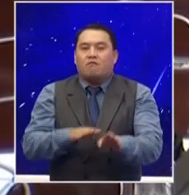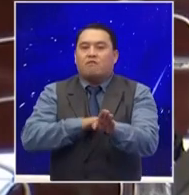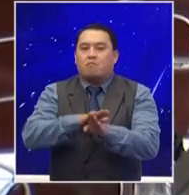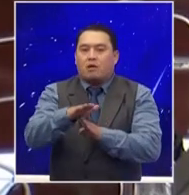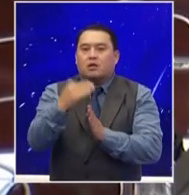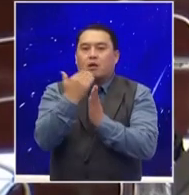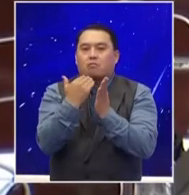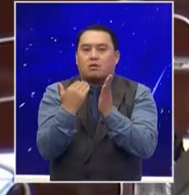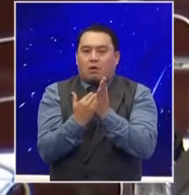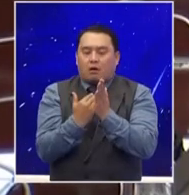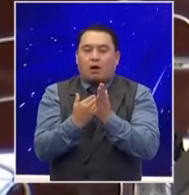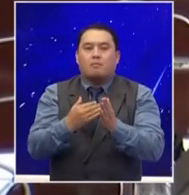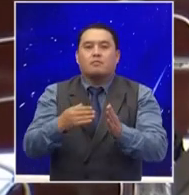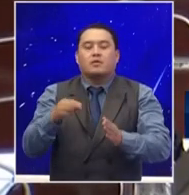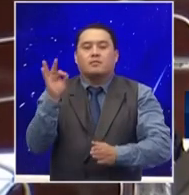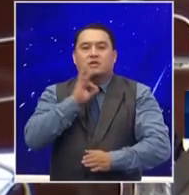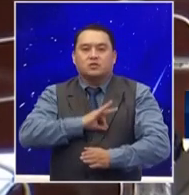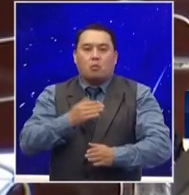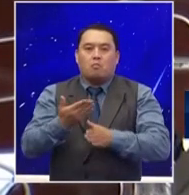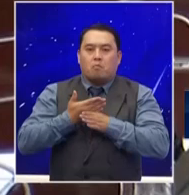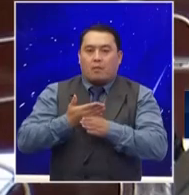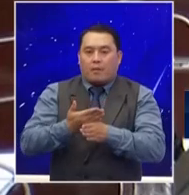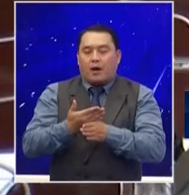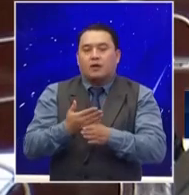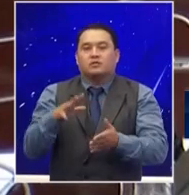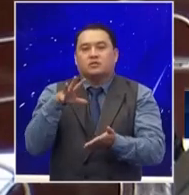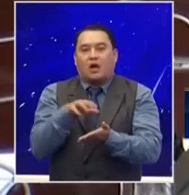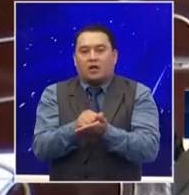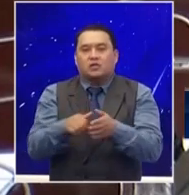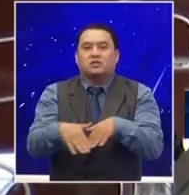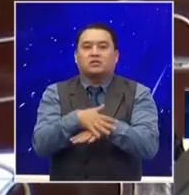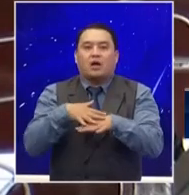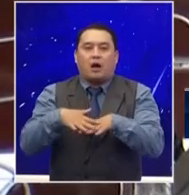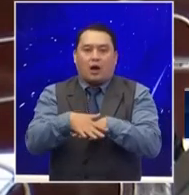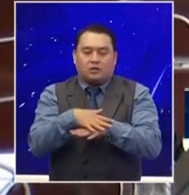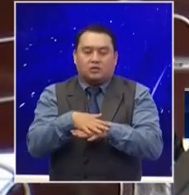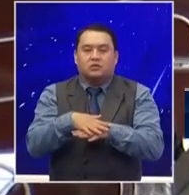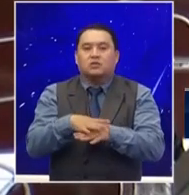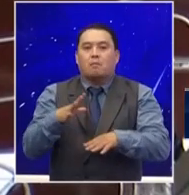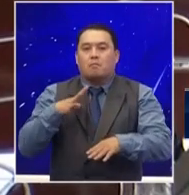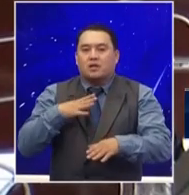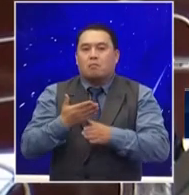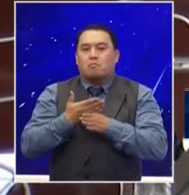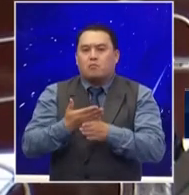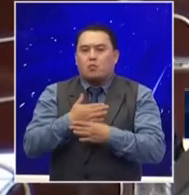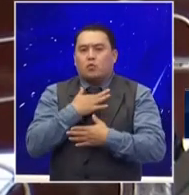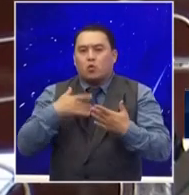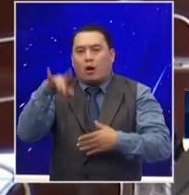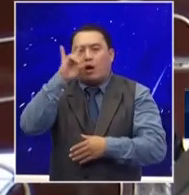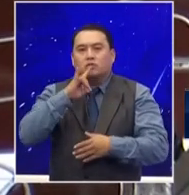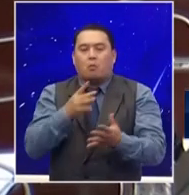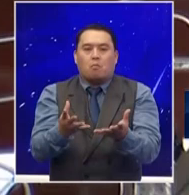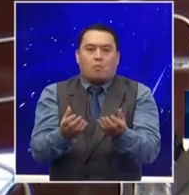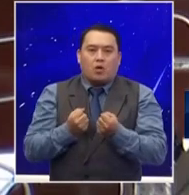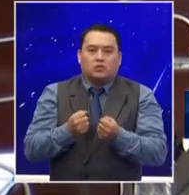Реализация принятых антикризисных мер в этом году помогла сохранить продуктивную занятость населения. Дорожная карта занятости помогает многим казахстанцам